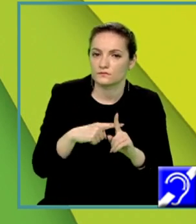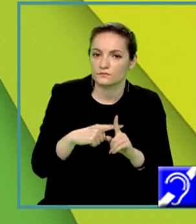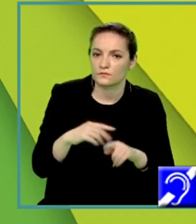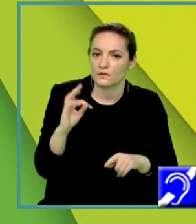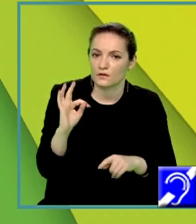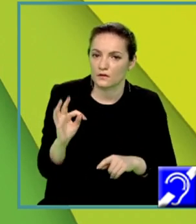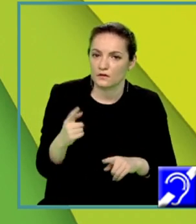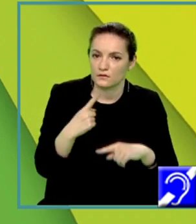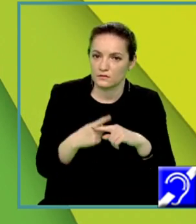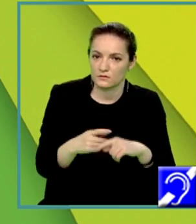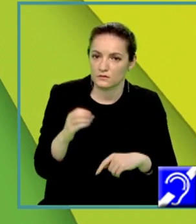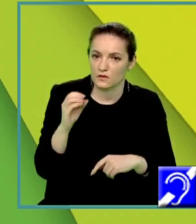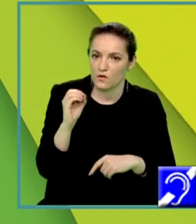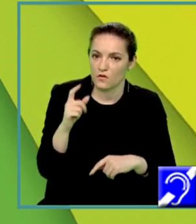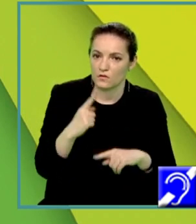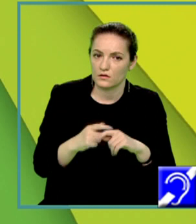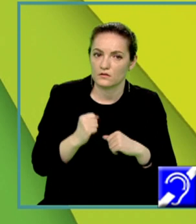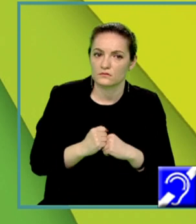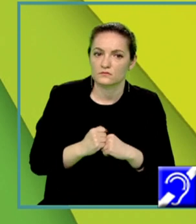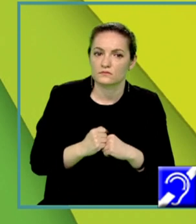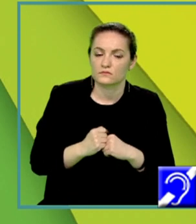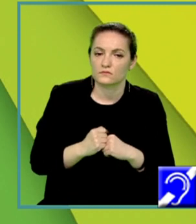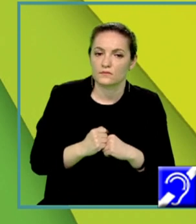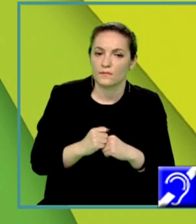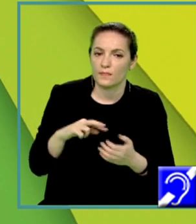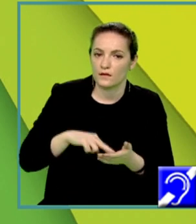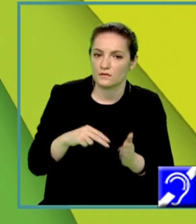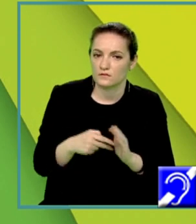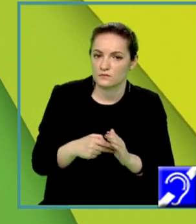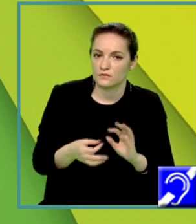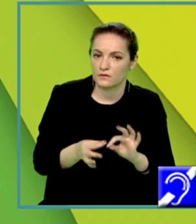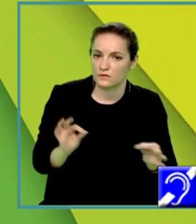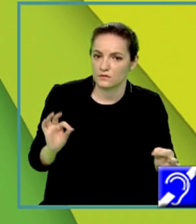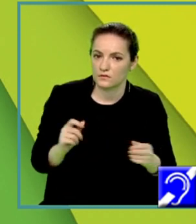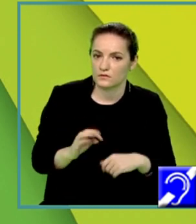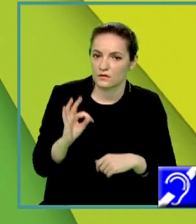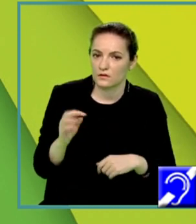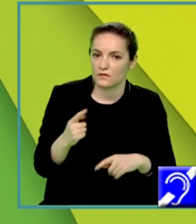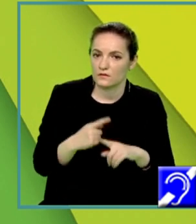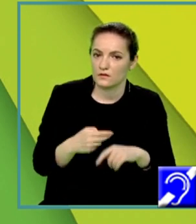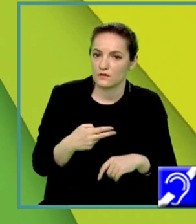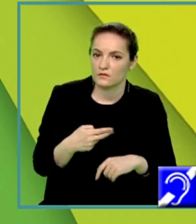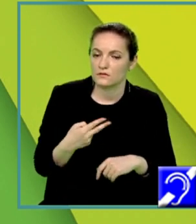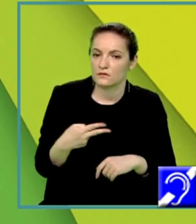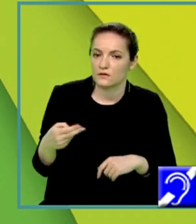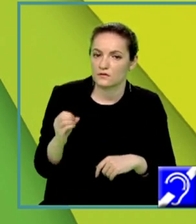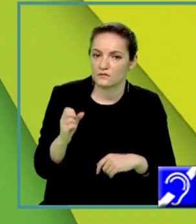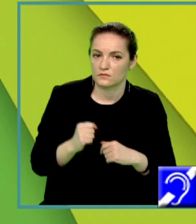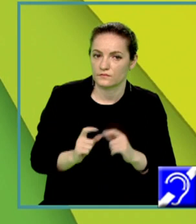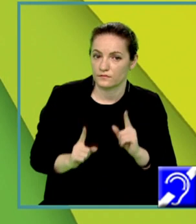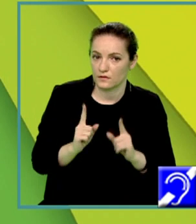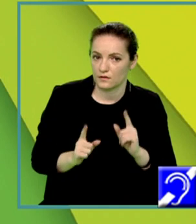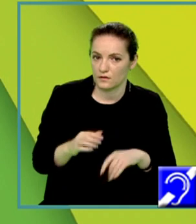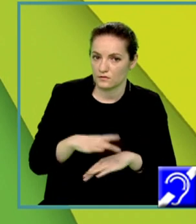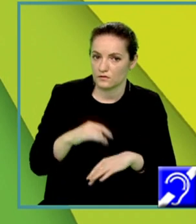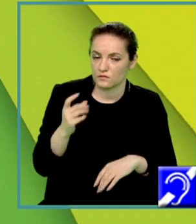axa OX a sistemului de coordonate, vom rezolva ecuația f de x egal cu 0. Dacă soluția